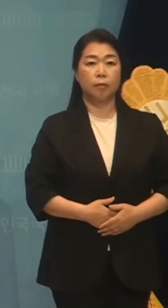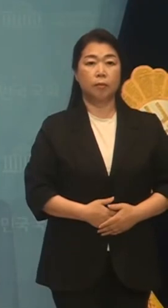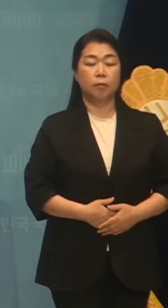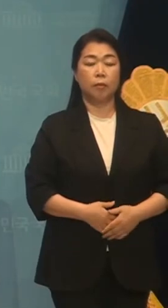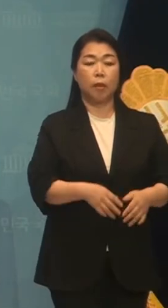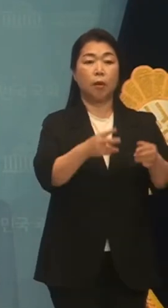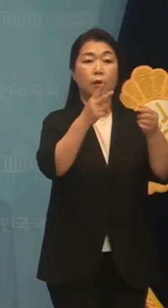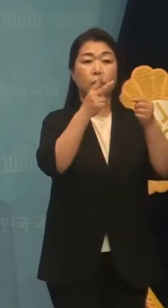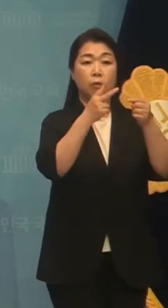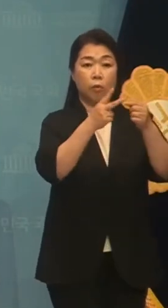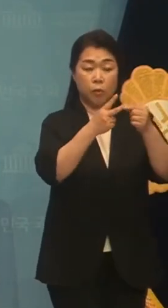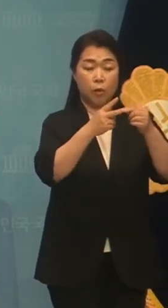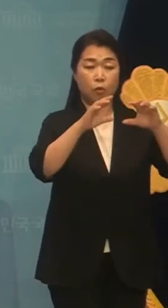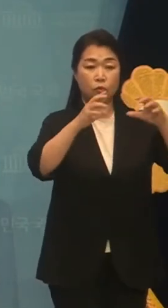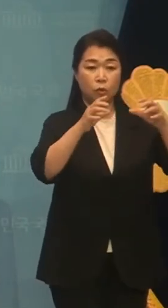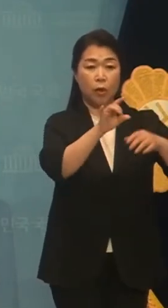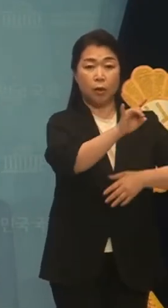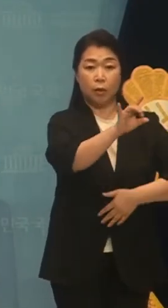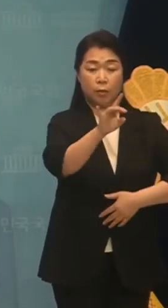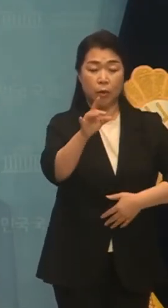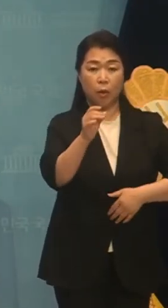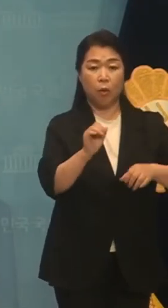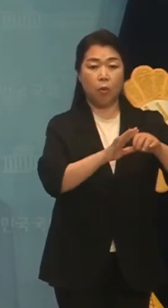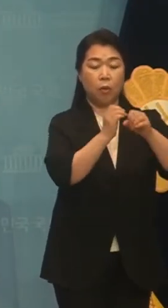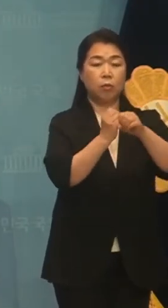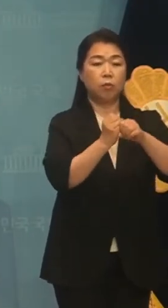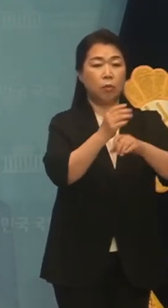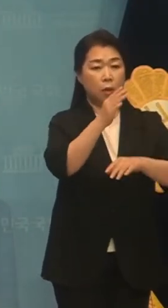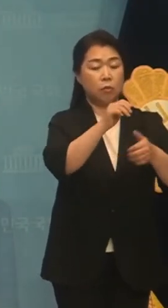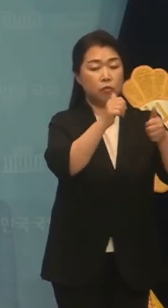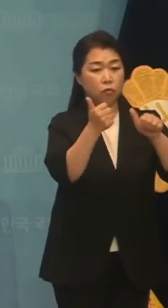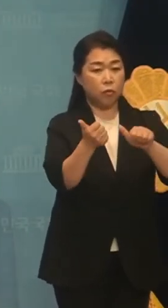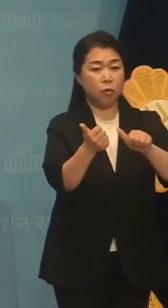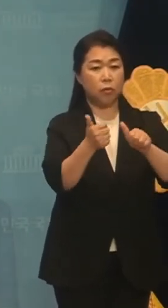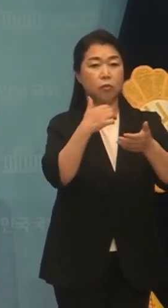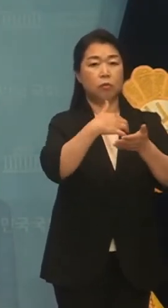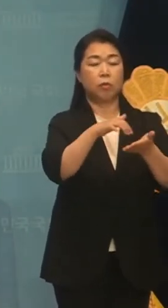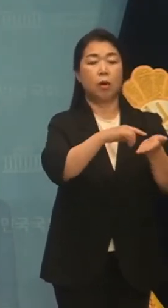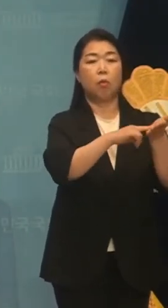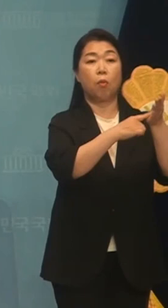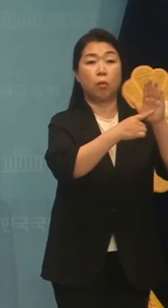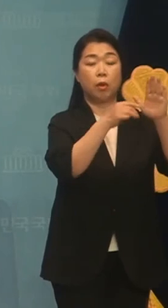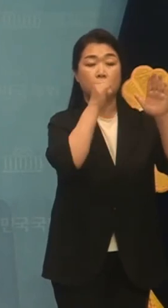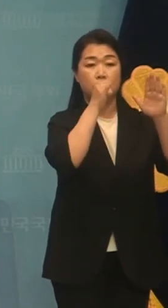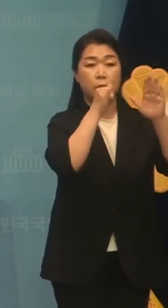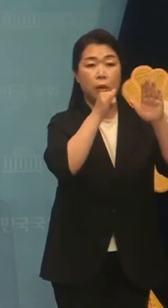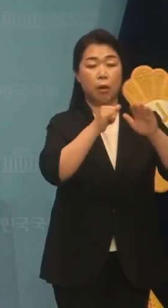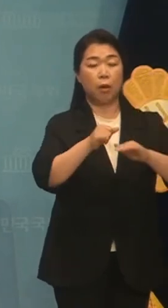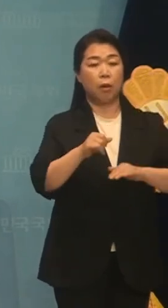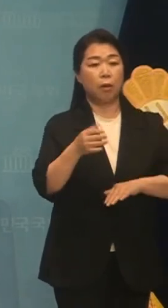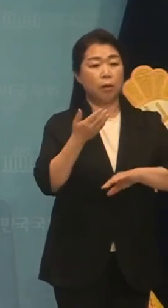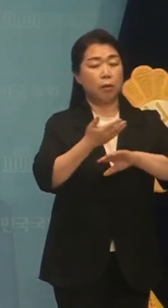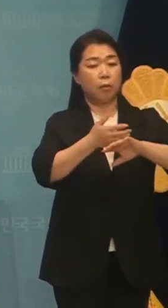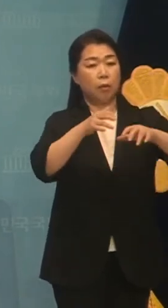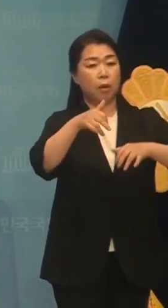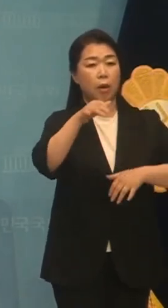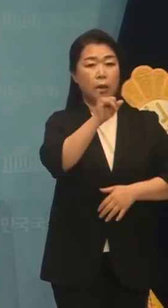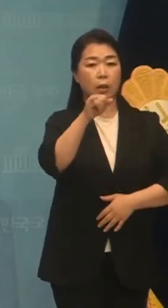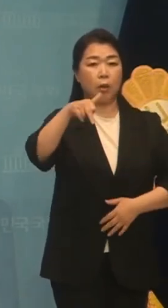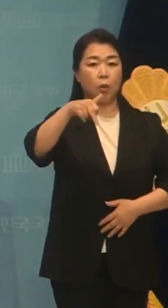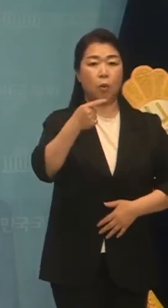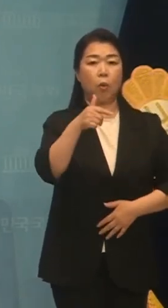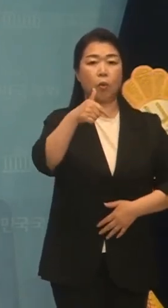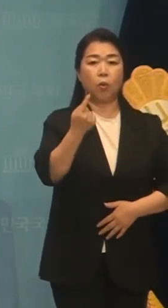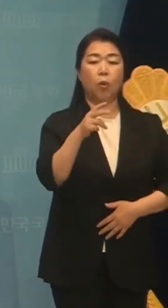두 번째로 국가별 코로나 초과 사망자 수가 공개되었습니다. 외신 주간 이코노미스트에서 전 세계